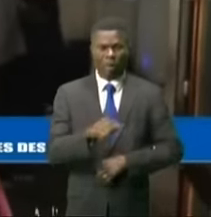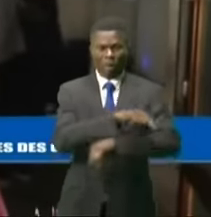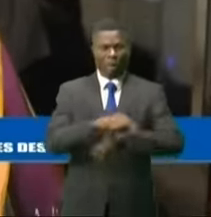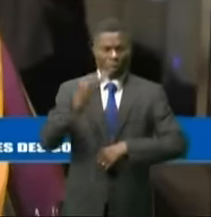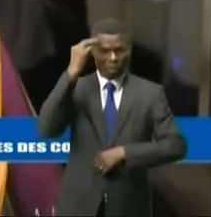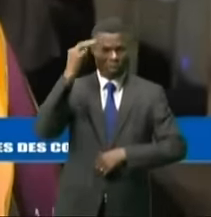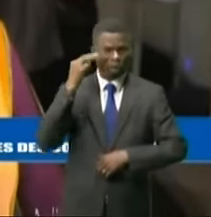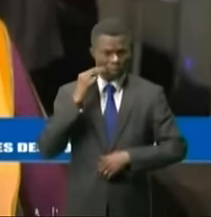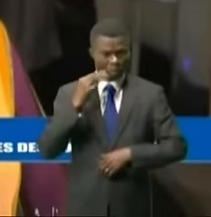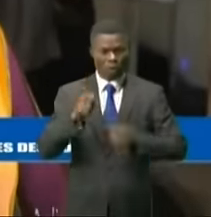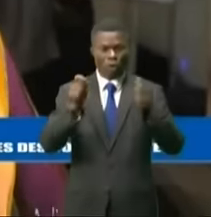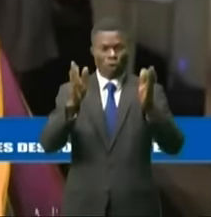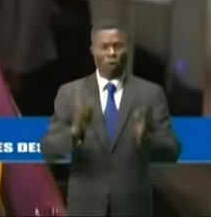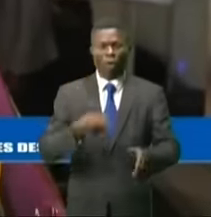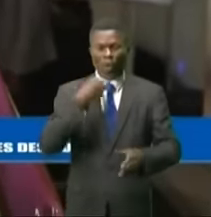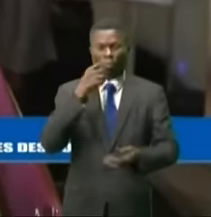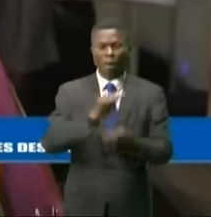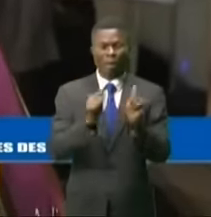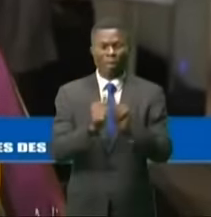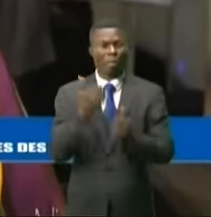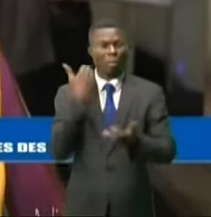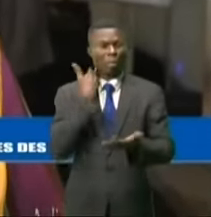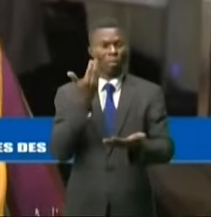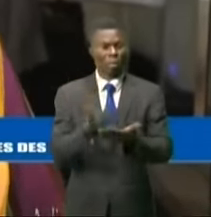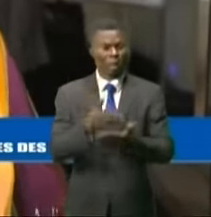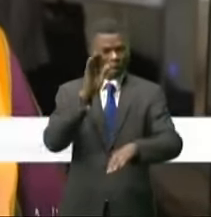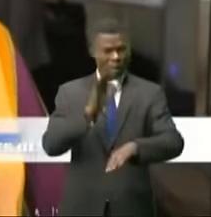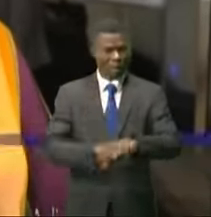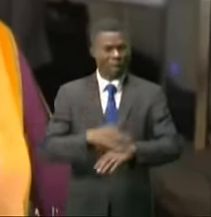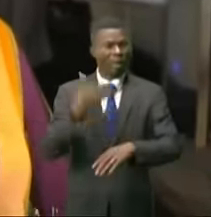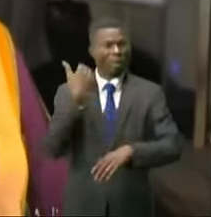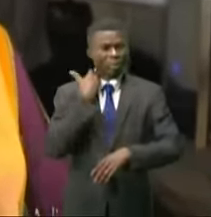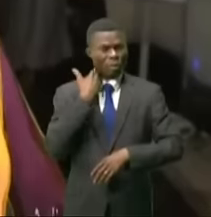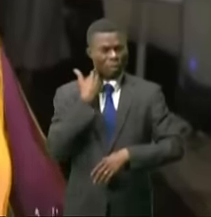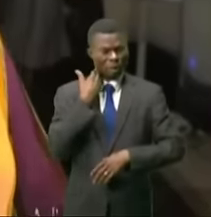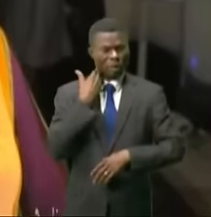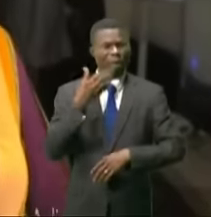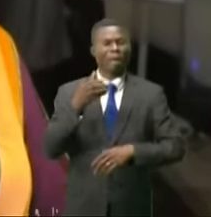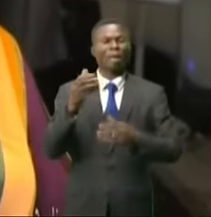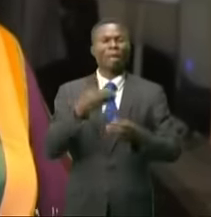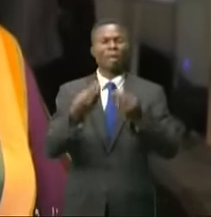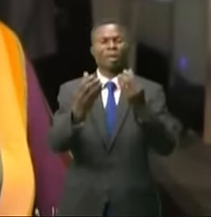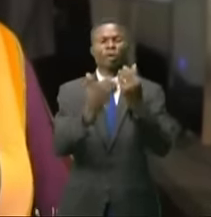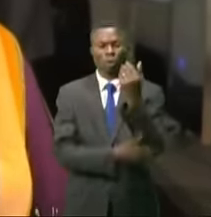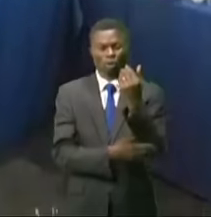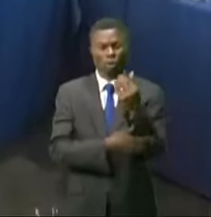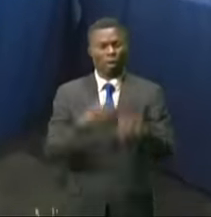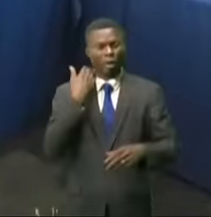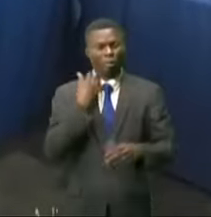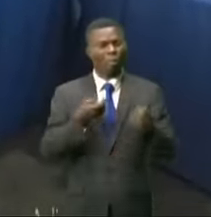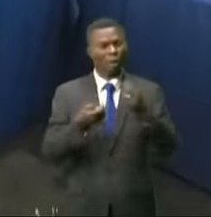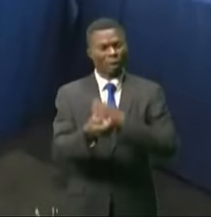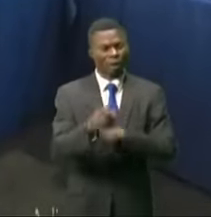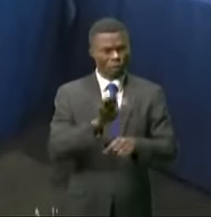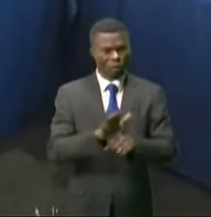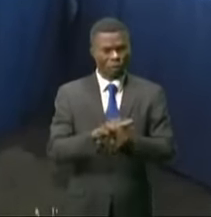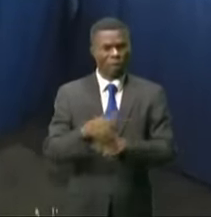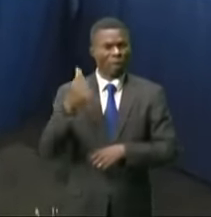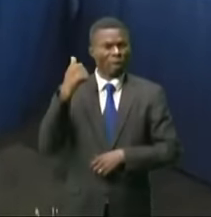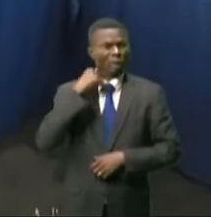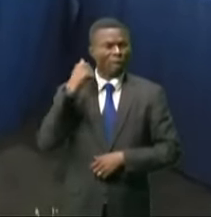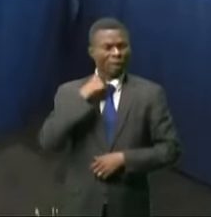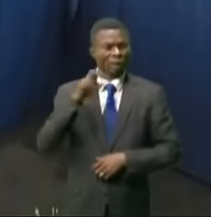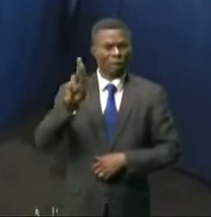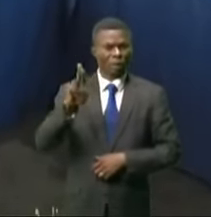d'information média pour parler du paludisme, puisque le paludisme c'est une maladie qui appauvrit. Le paludisme c'est une maladie qui tue. Le docteur Rachel